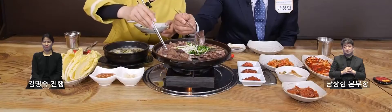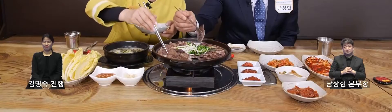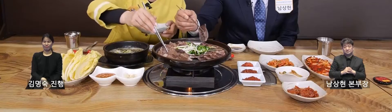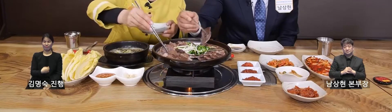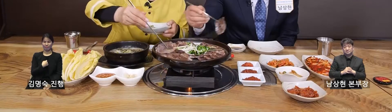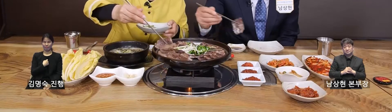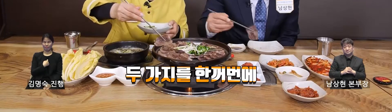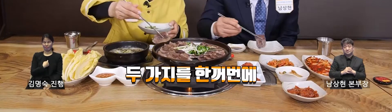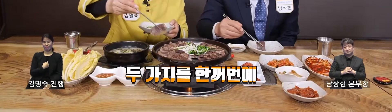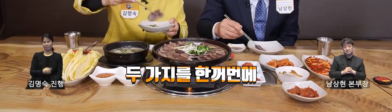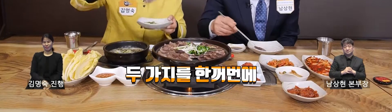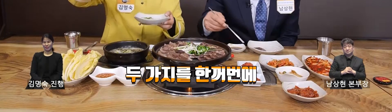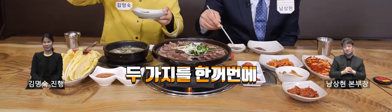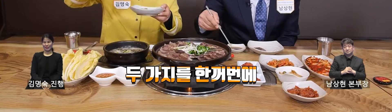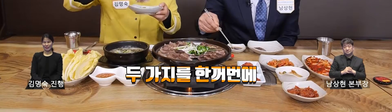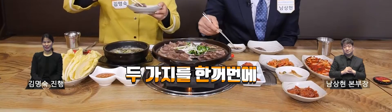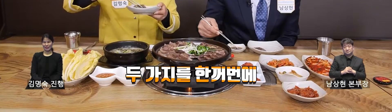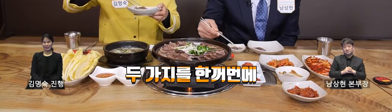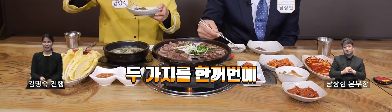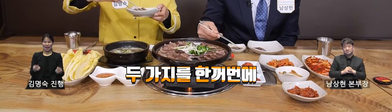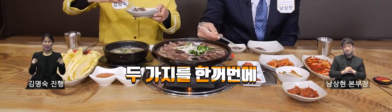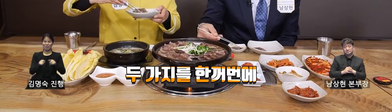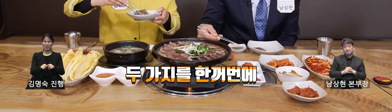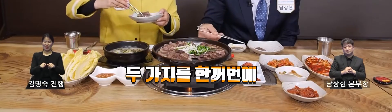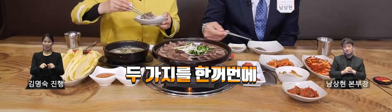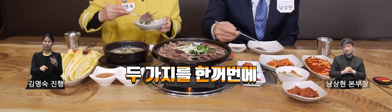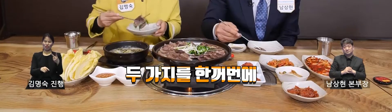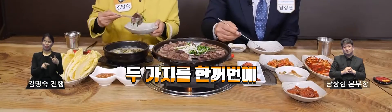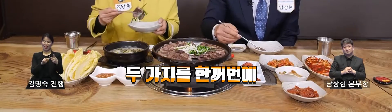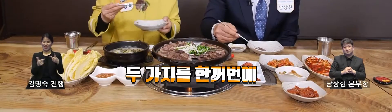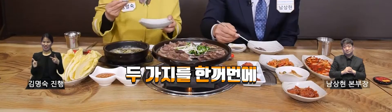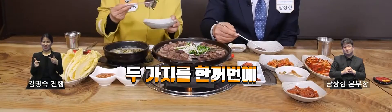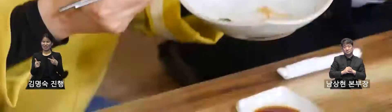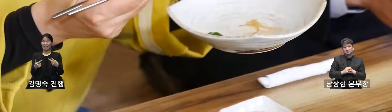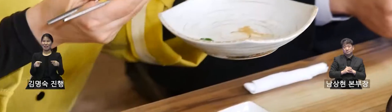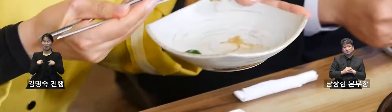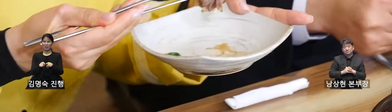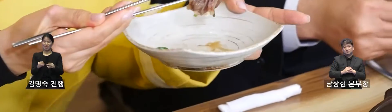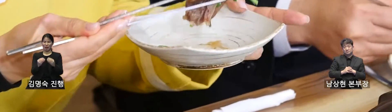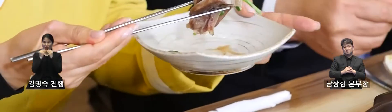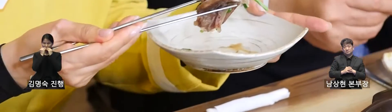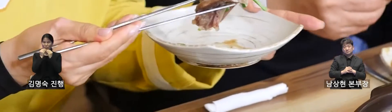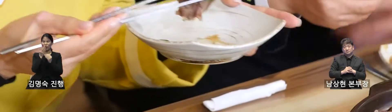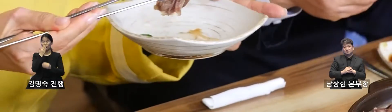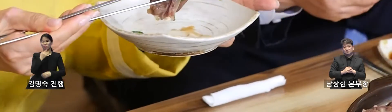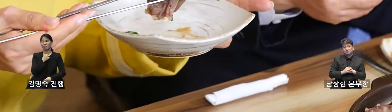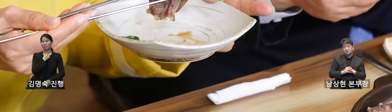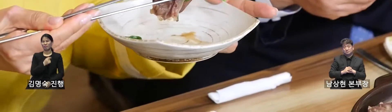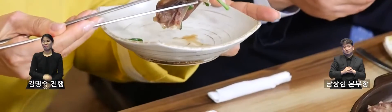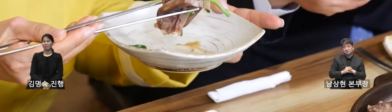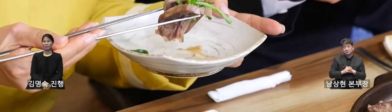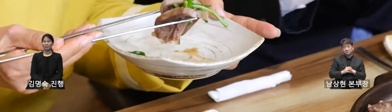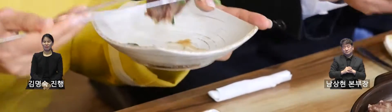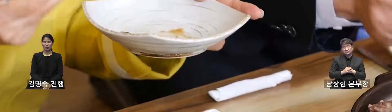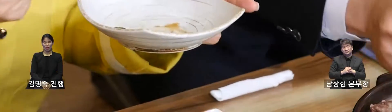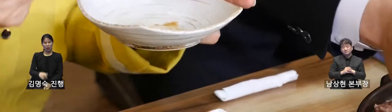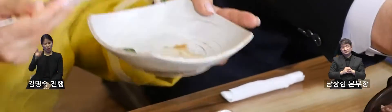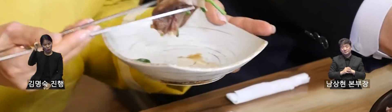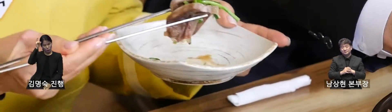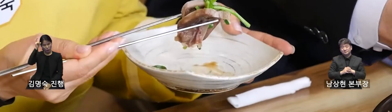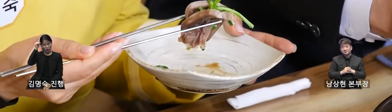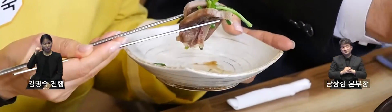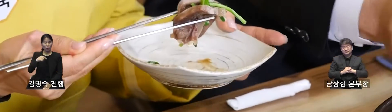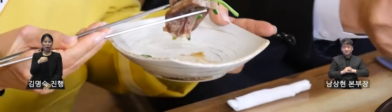저는 네. 같이 한번 먹어볼래요. 두 가지. 그러니까 본부장님도 이 부위, 그러니까 소 머리에서도